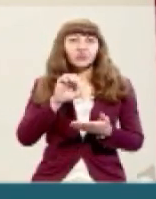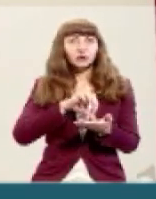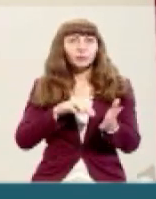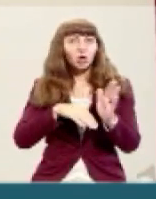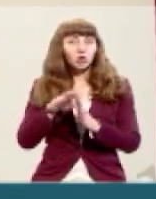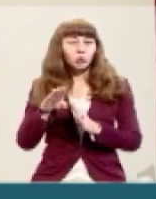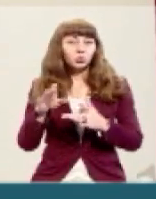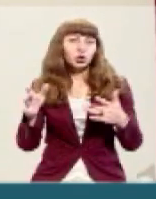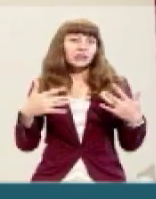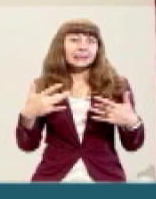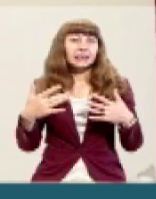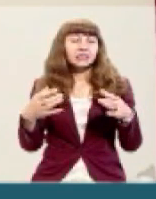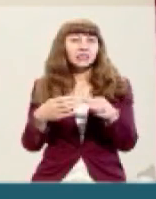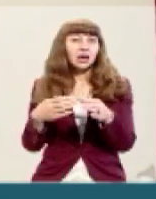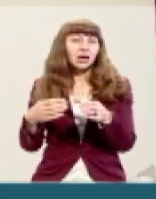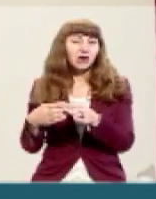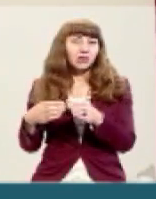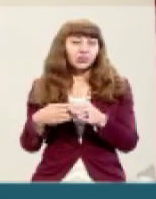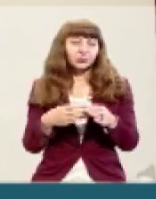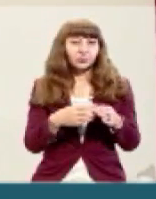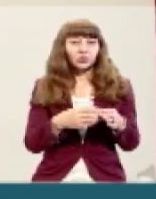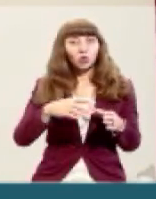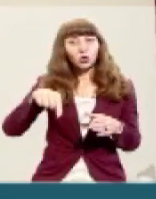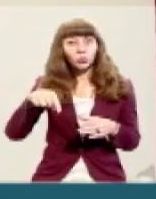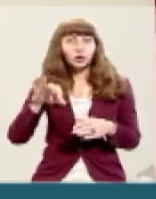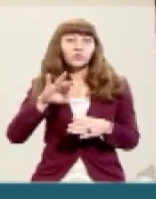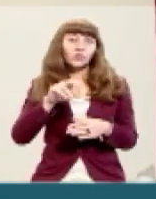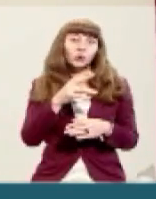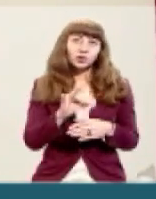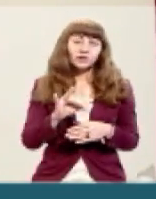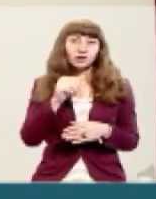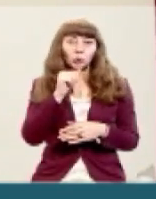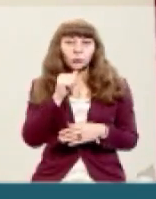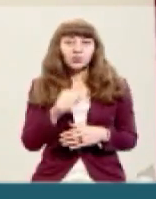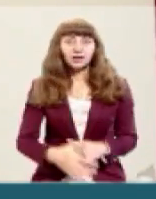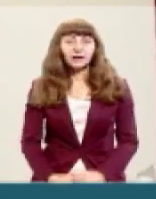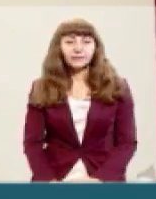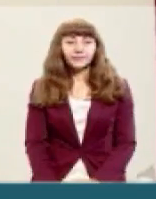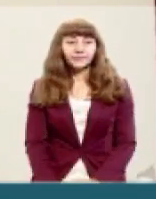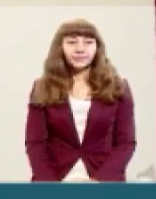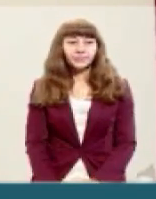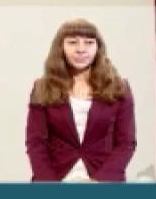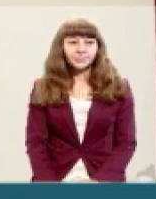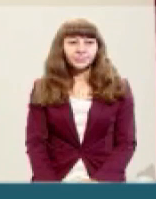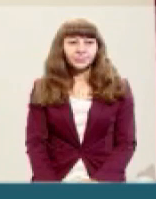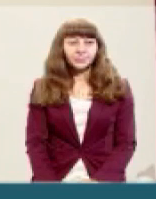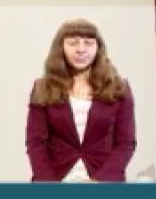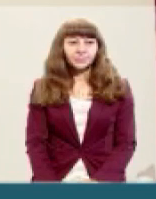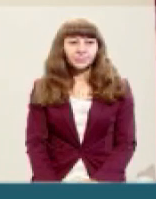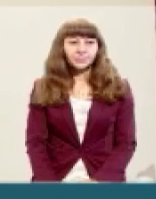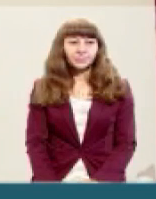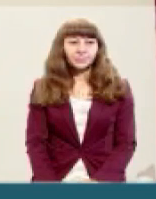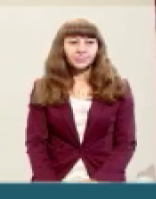жағалау. 17 тамызда Далафест аймақтық жобасы аясында облыстық ең үздік көркем өнерпаздар ұжымдарын атап айтқанда Рудный,